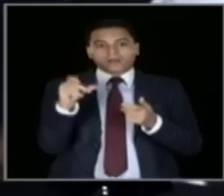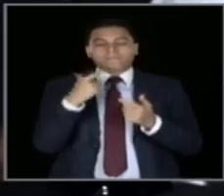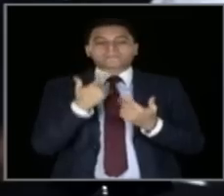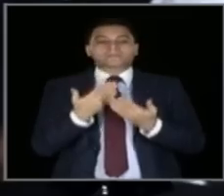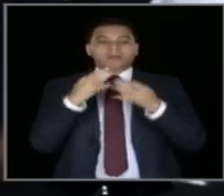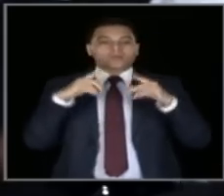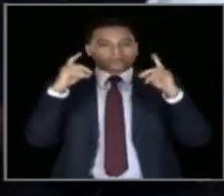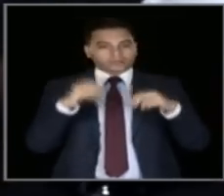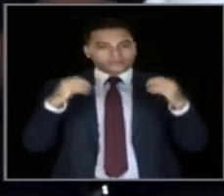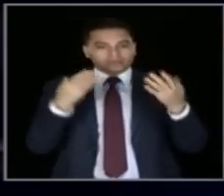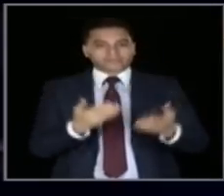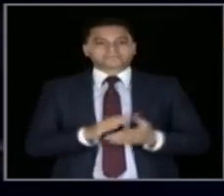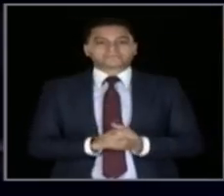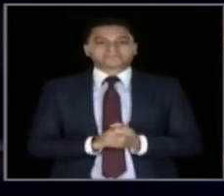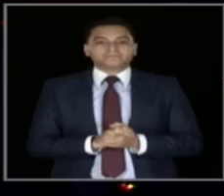كل التوفيق. شكرا حضرتك.